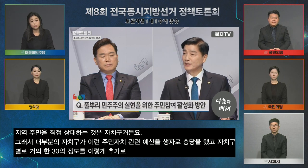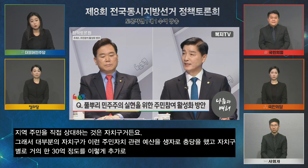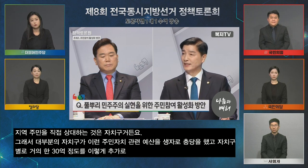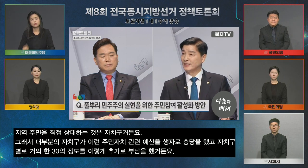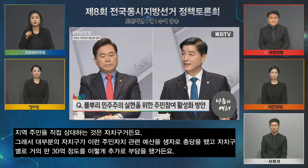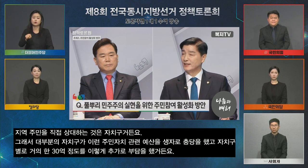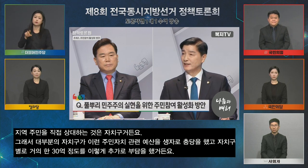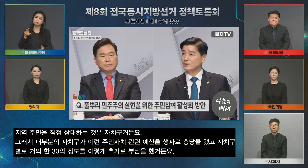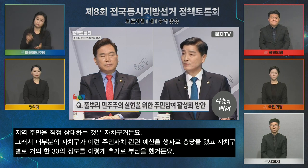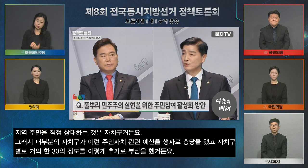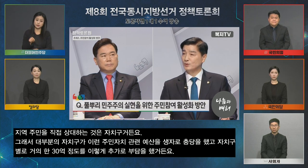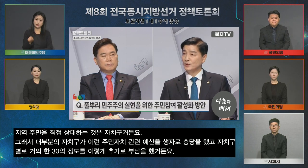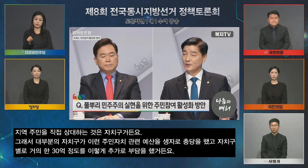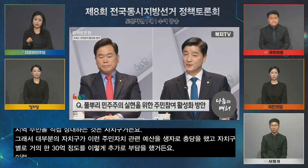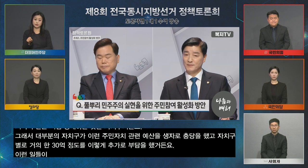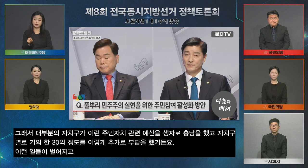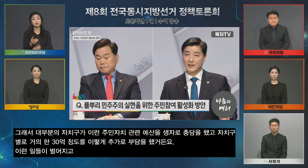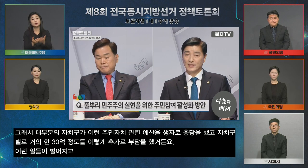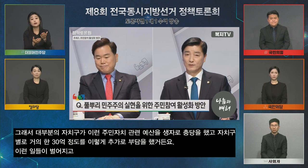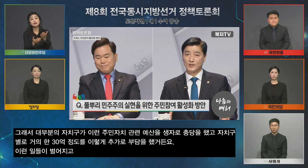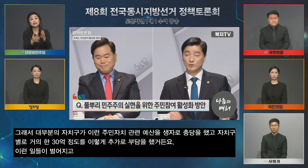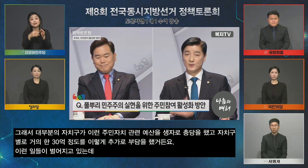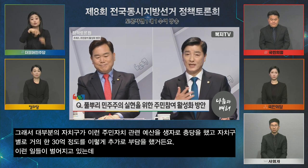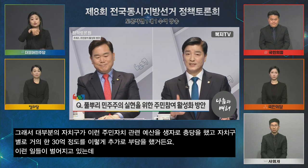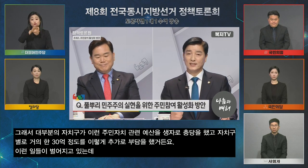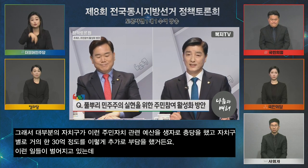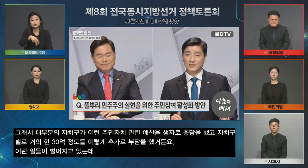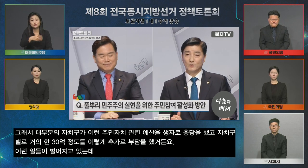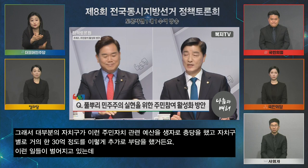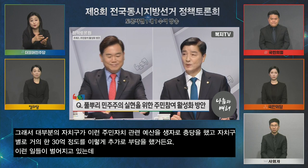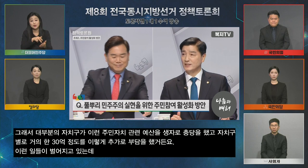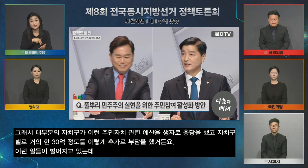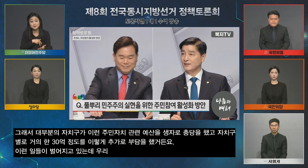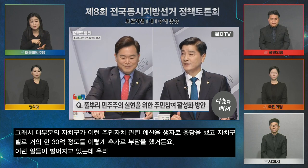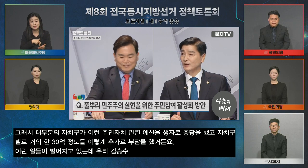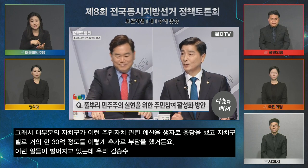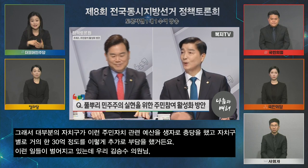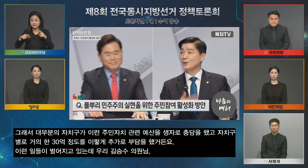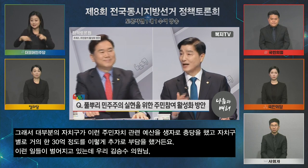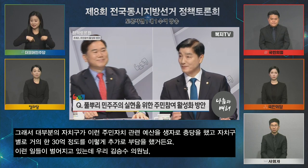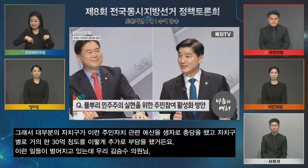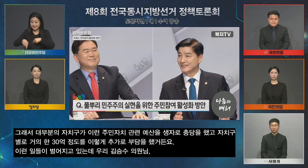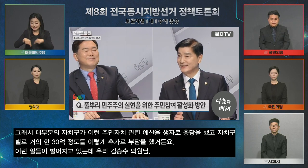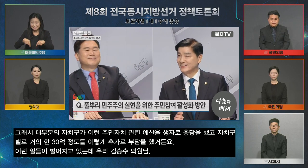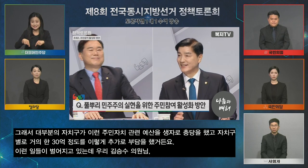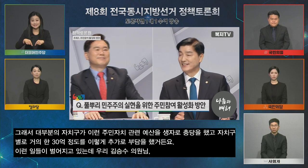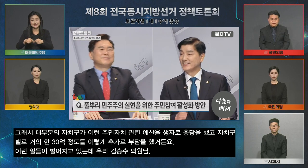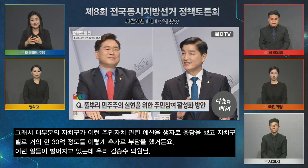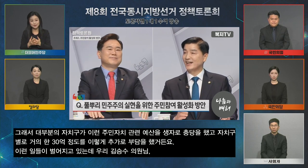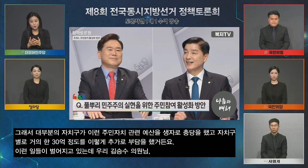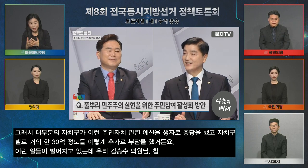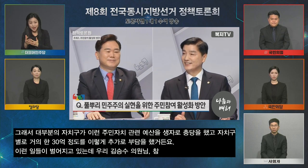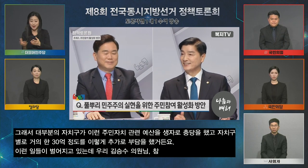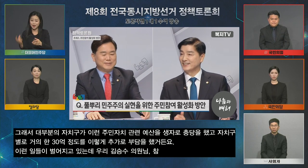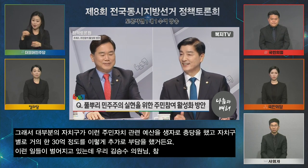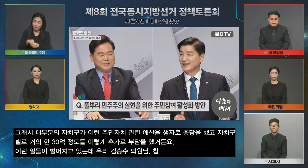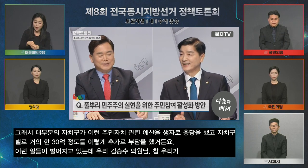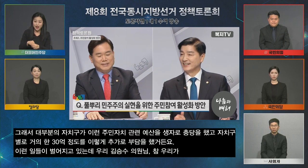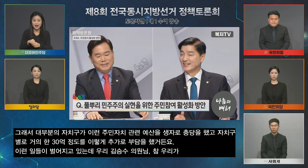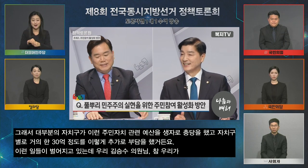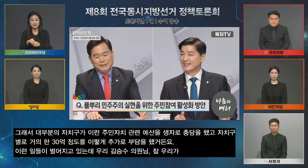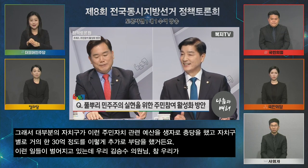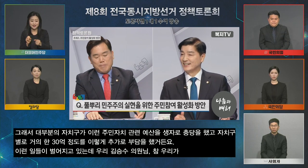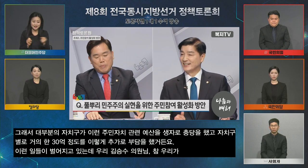벌어지고 있는데 우리 김승수 의원님 참 우리가 주민자치 활성화시켜야 된다고 토론을 하면서 이런 사례를 드는